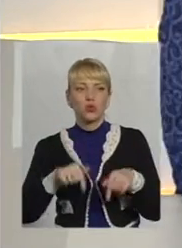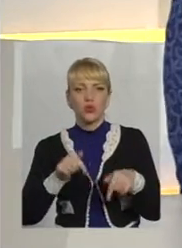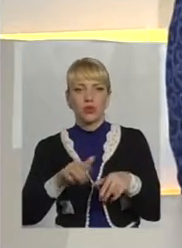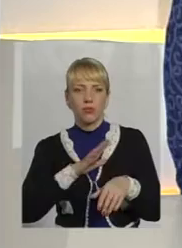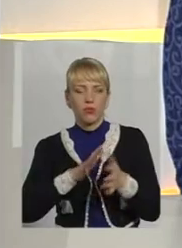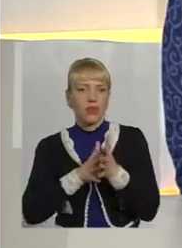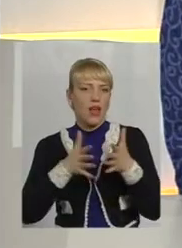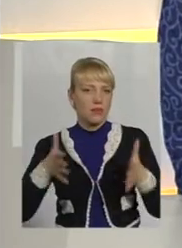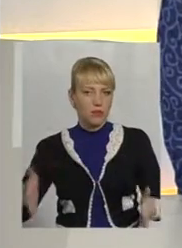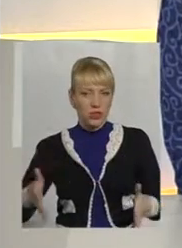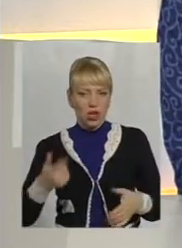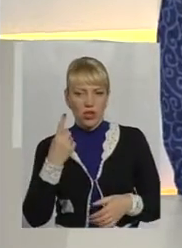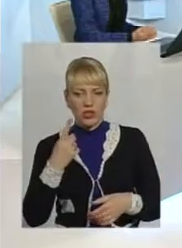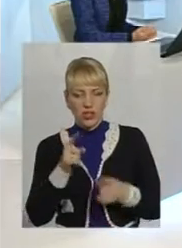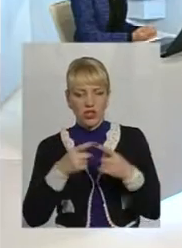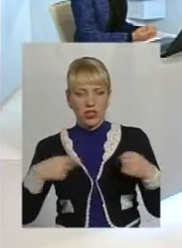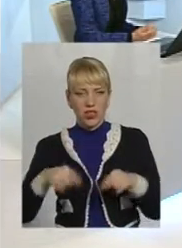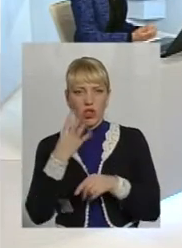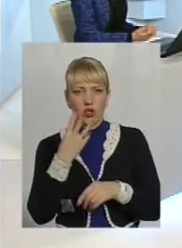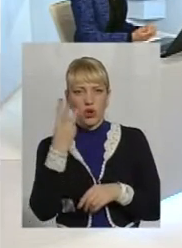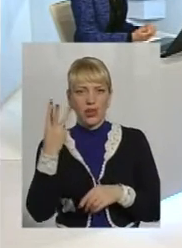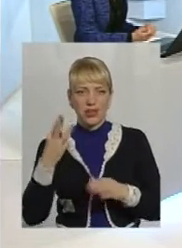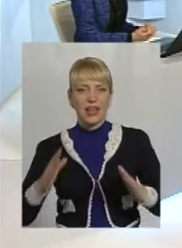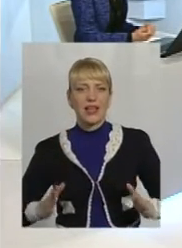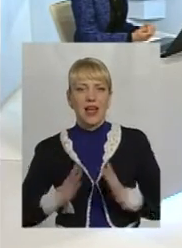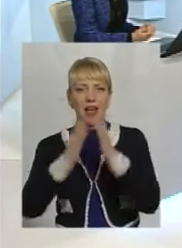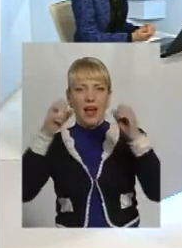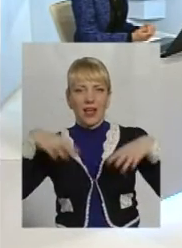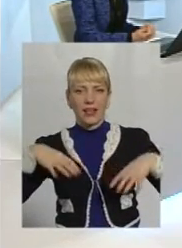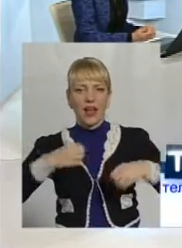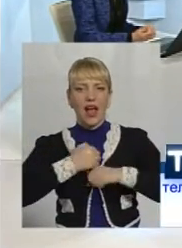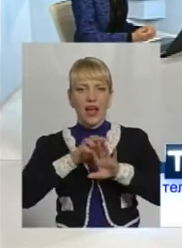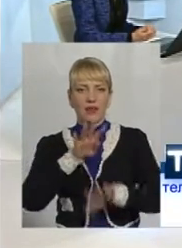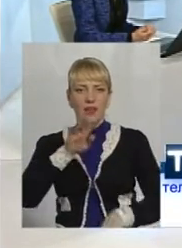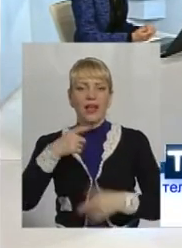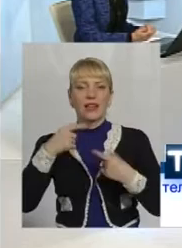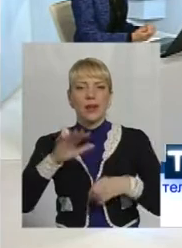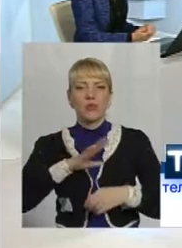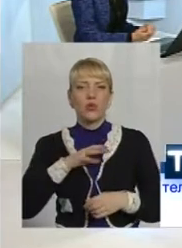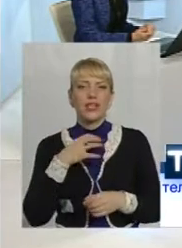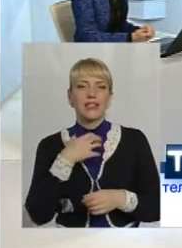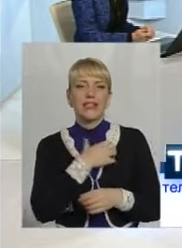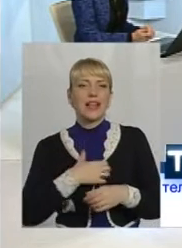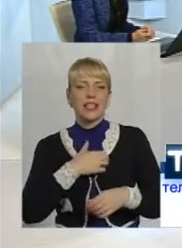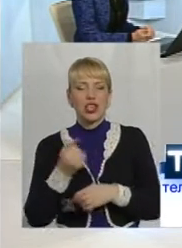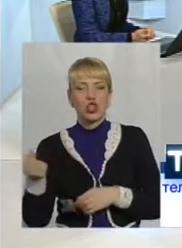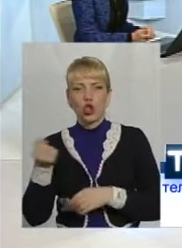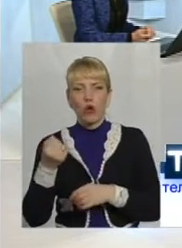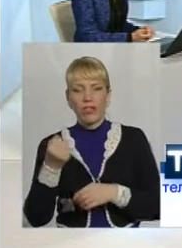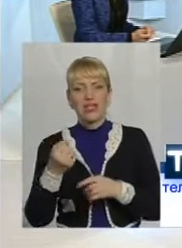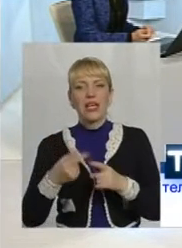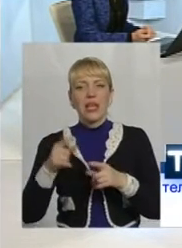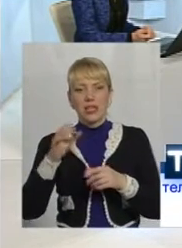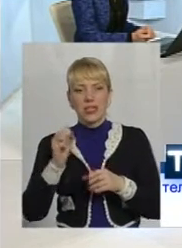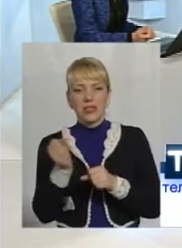була одна із частин 43-ї ракетної армії, де були стратегічні носії і шістьма